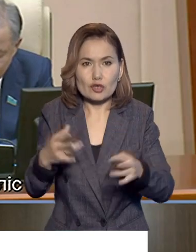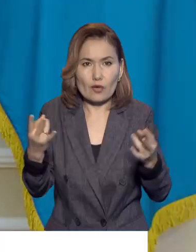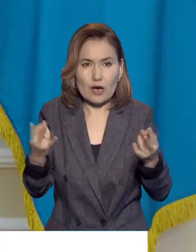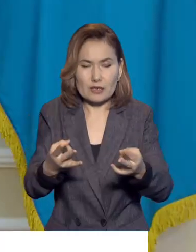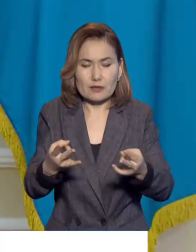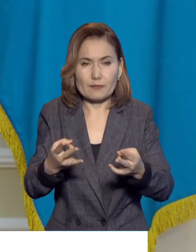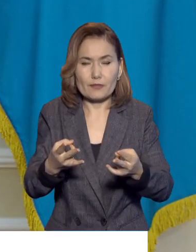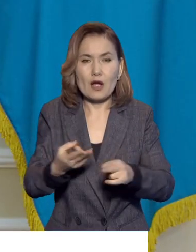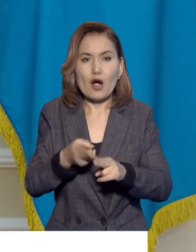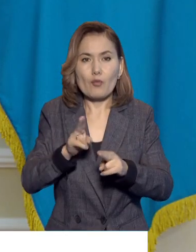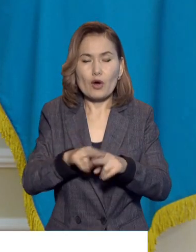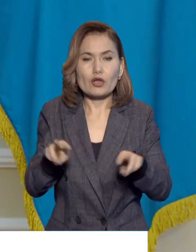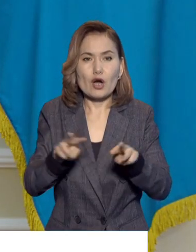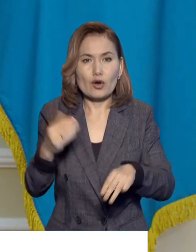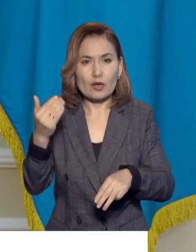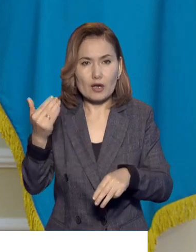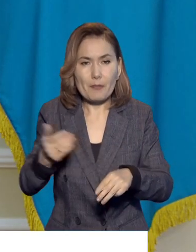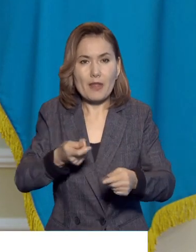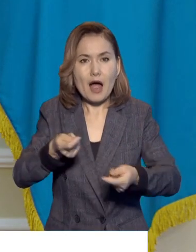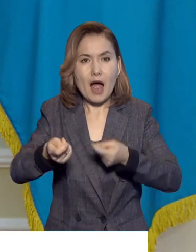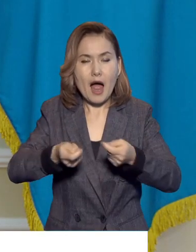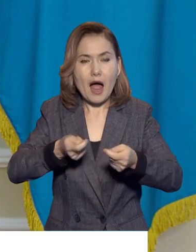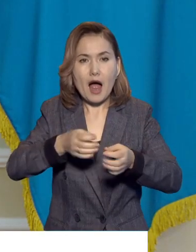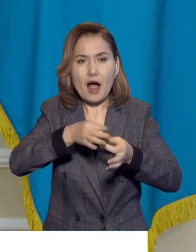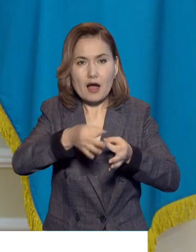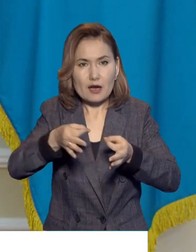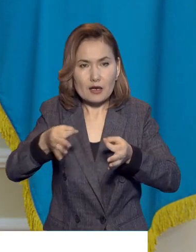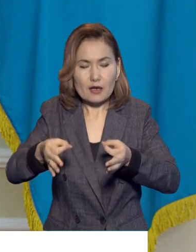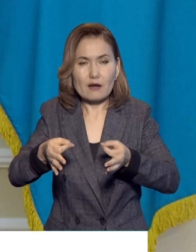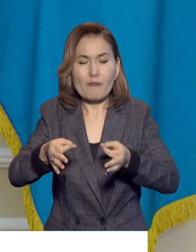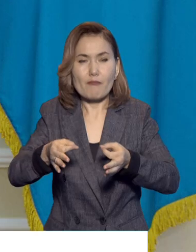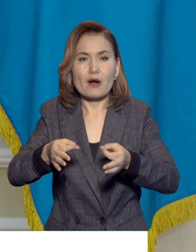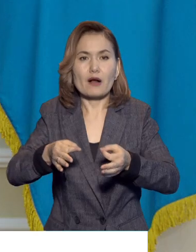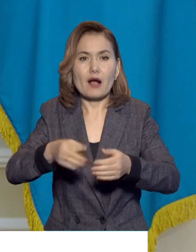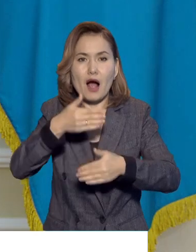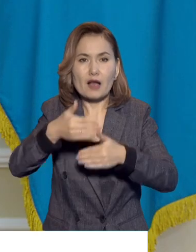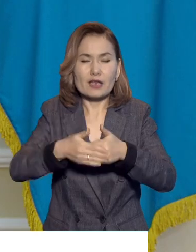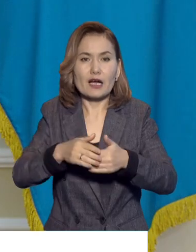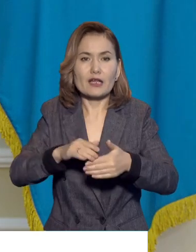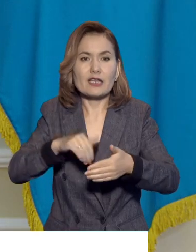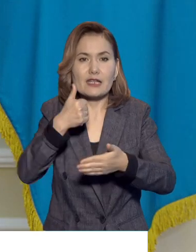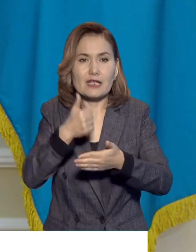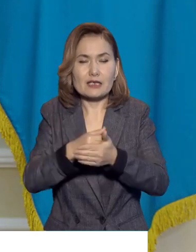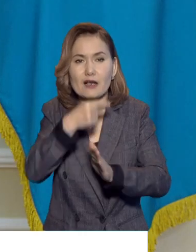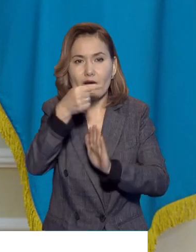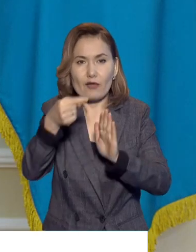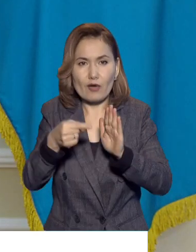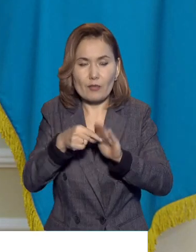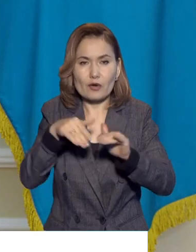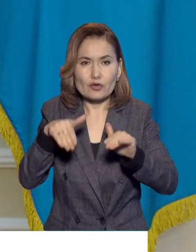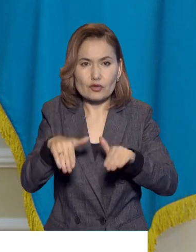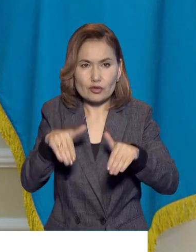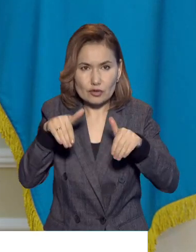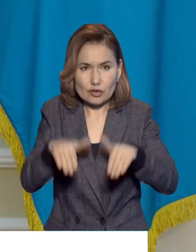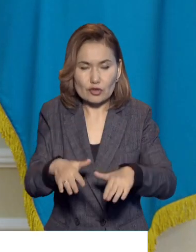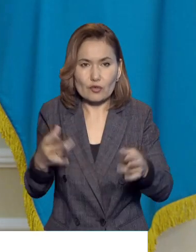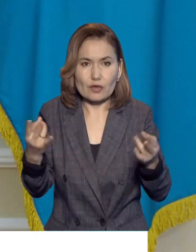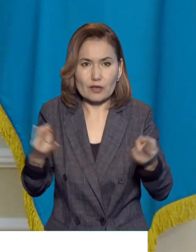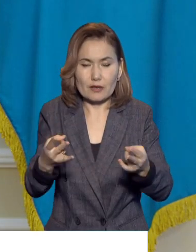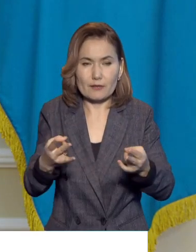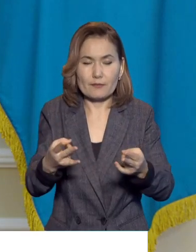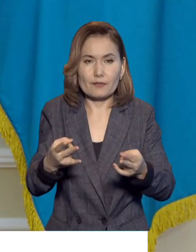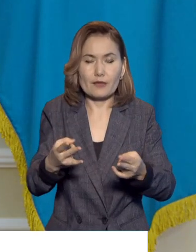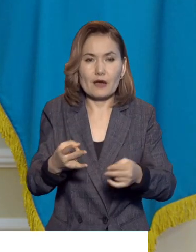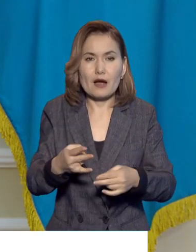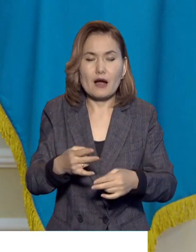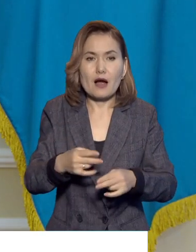қажет. Бұл үкімет пен әкімдердің алдында тұрған негізгі басымдық екеніне айрықша назар аударамын.